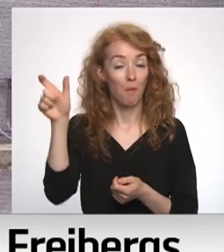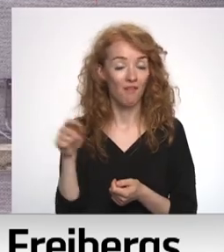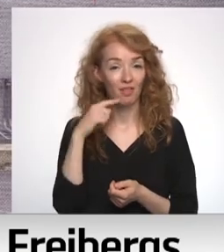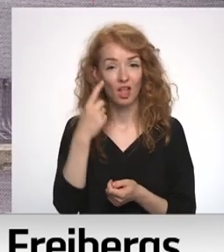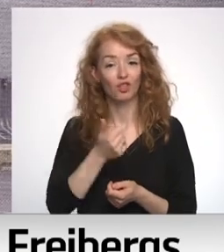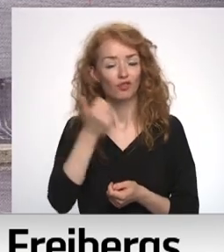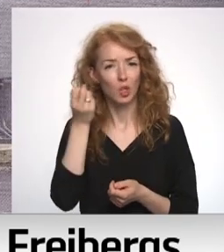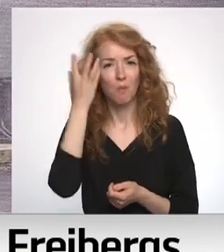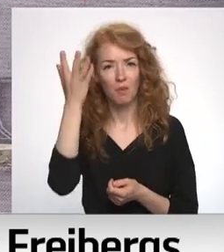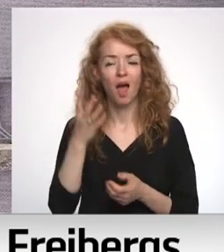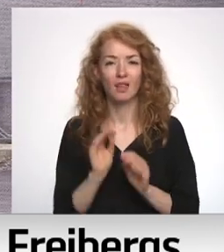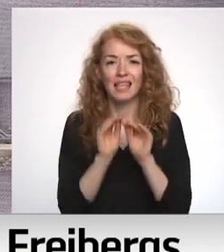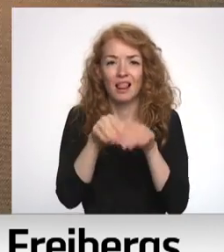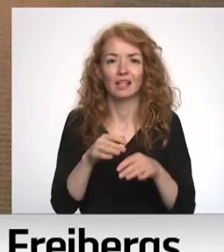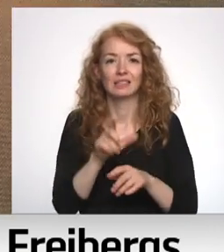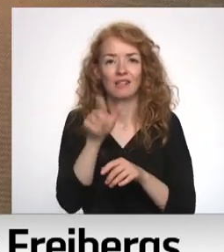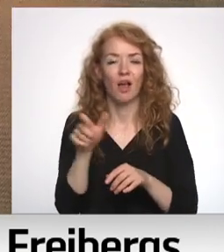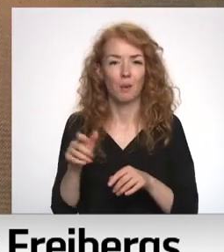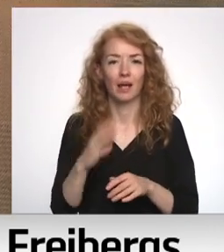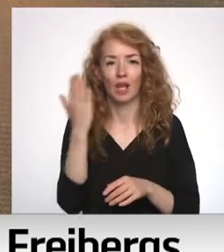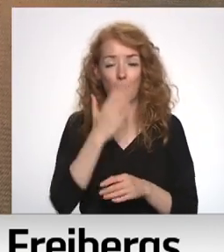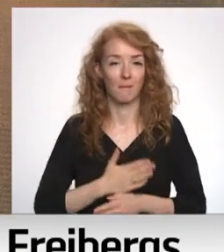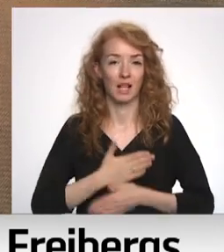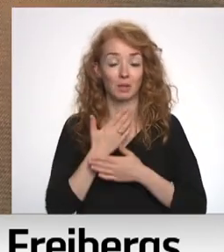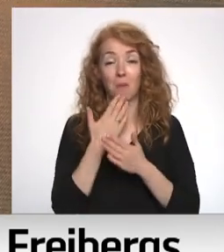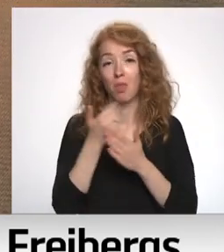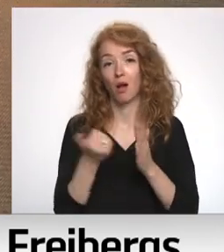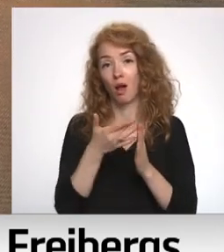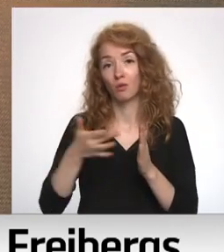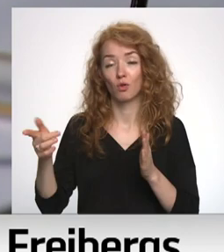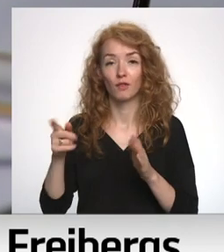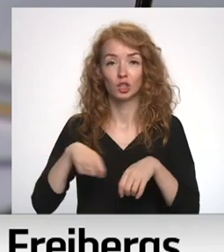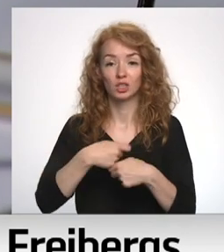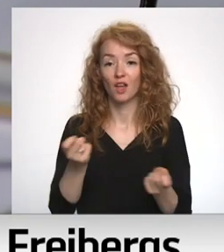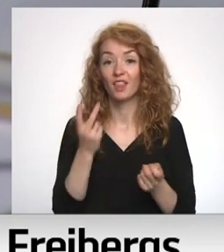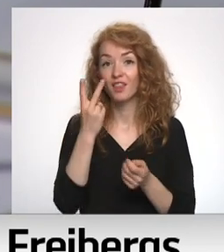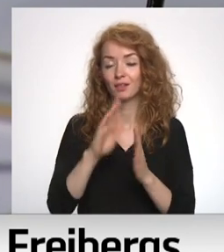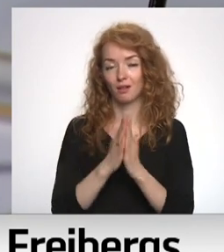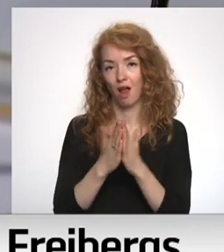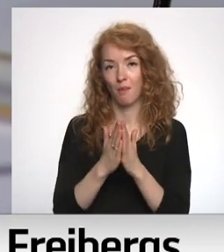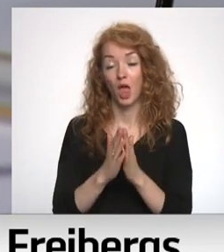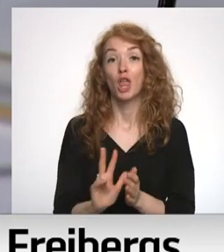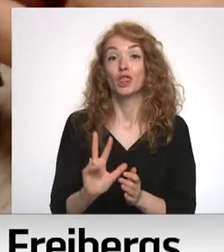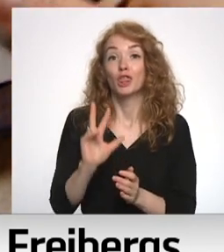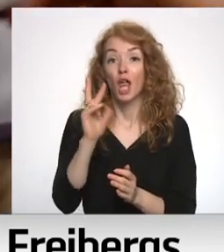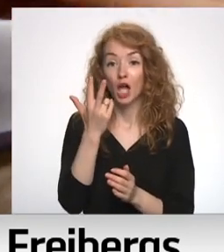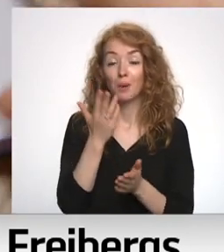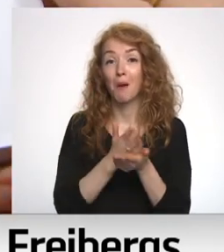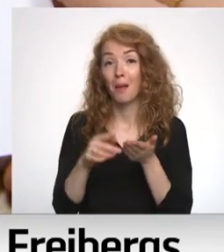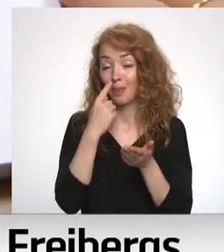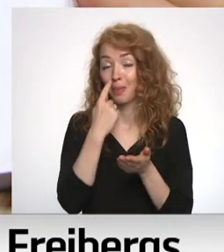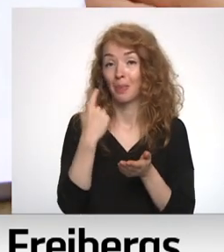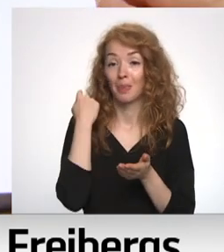prata iedēstīt kino mīlestību cilvēkos. Mūža pēdējos gados Freibergs izdevis arī divas grāmatas. Trešā, kas pabeigta pavisam